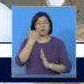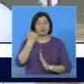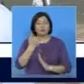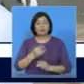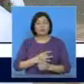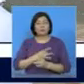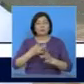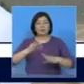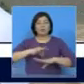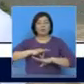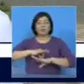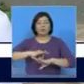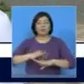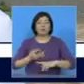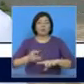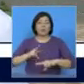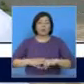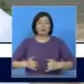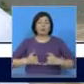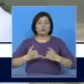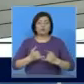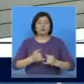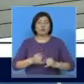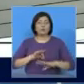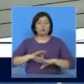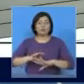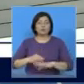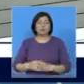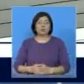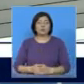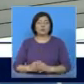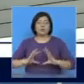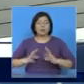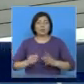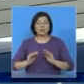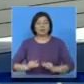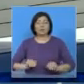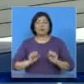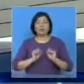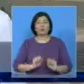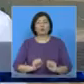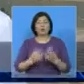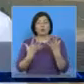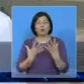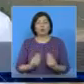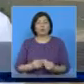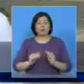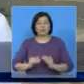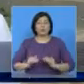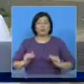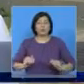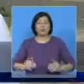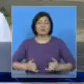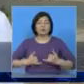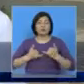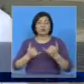мерекені атап өтіп, сол үшін жасап жатырмыз. Халықаралық балалар қорғау мерекесімен бүлдіршіндерімізді